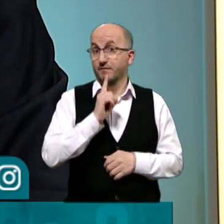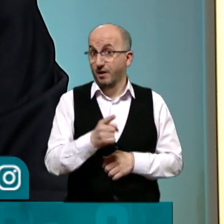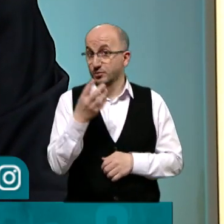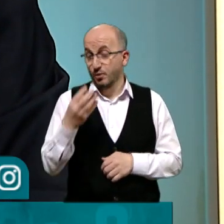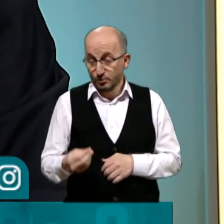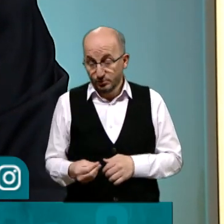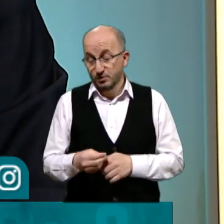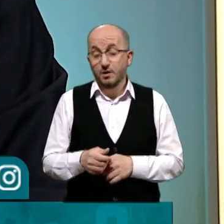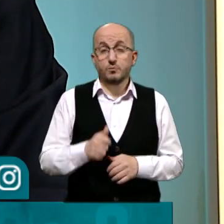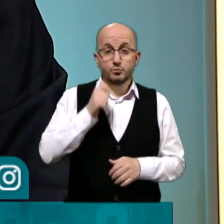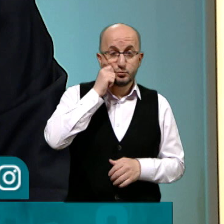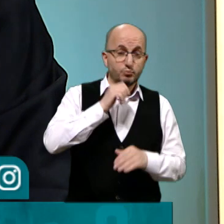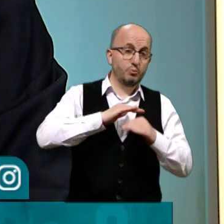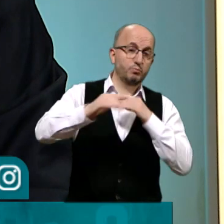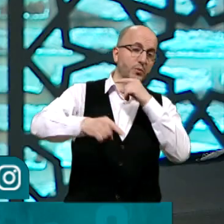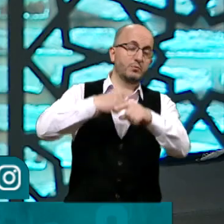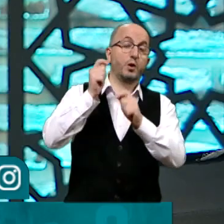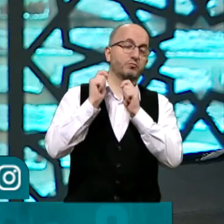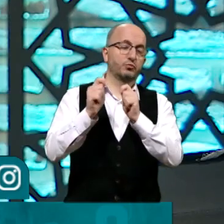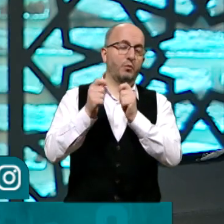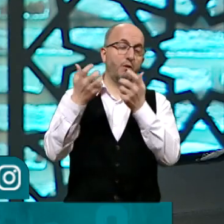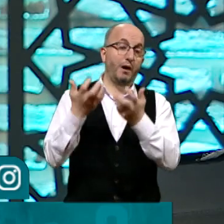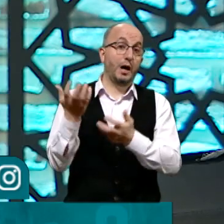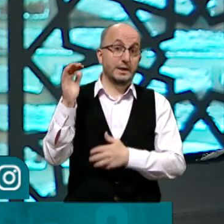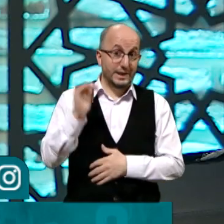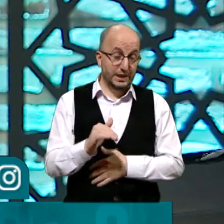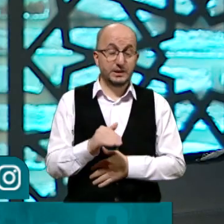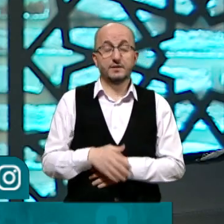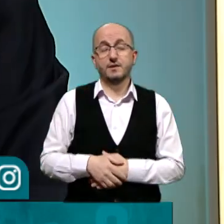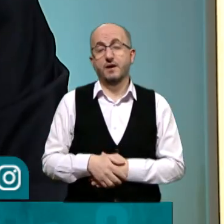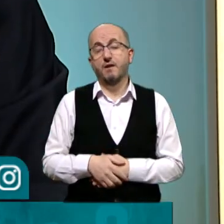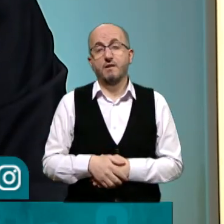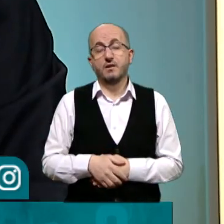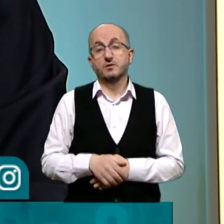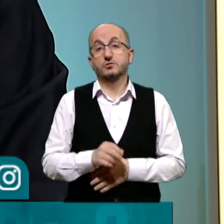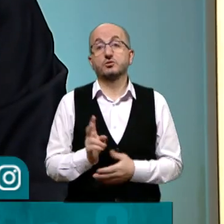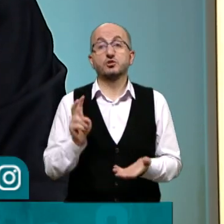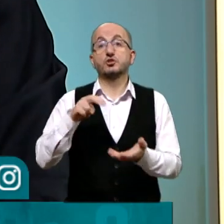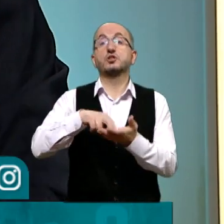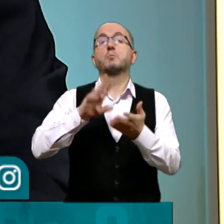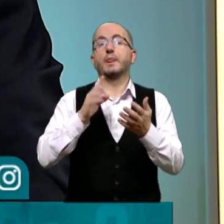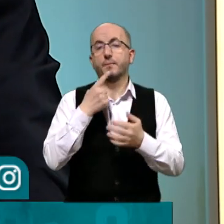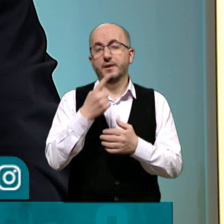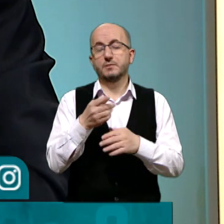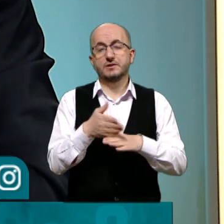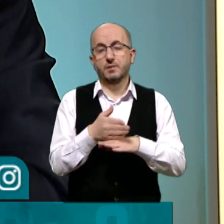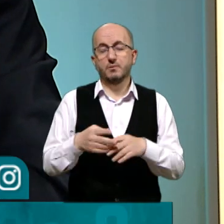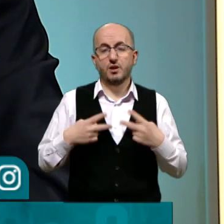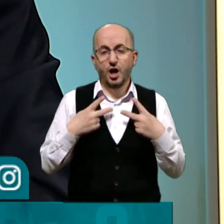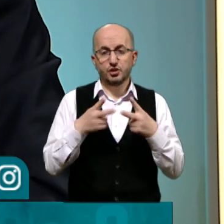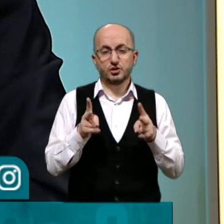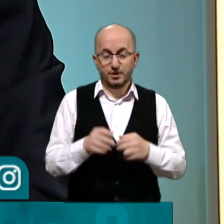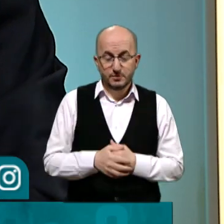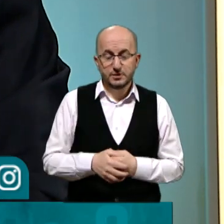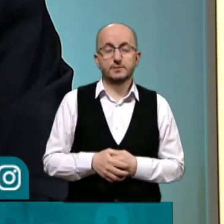kılınır da bu farzı ağır gezemezsiniz size Meşakkat olur diye çıkmadım demiş ve sebebini de açıklamış